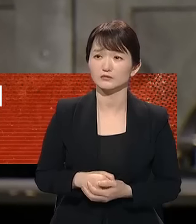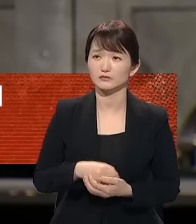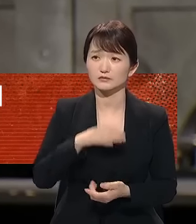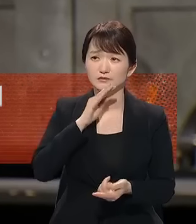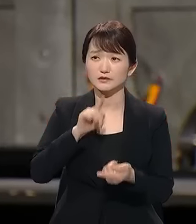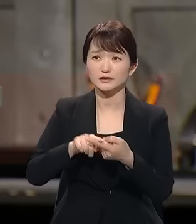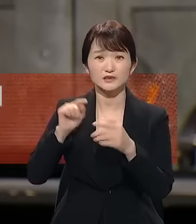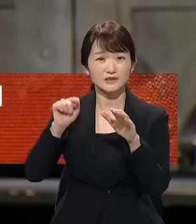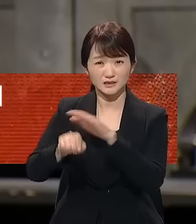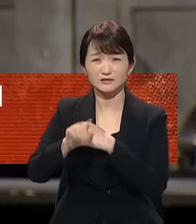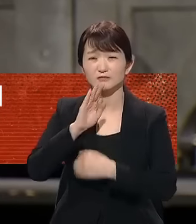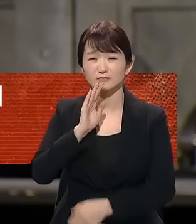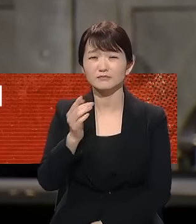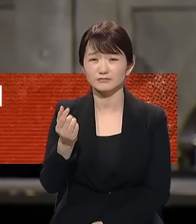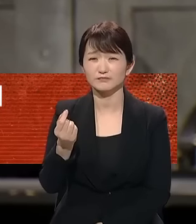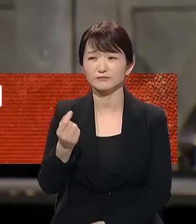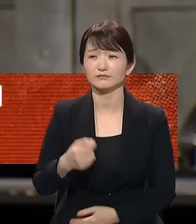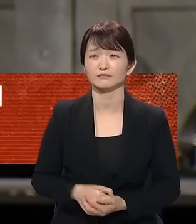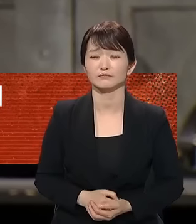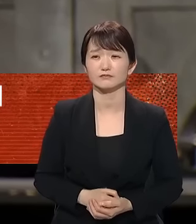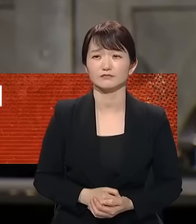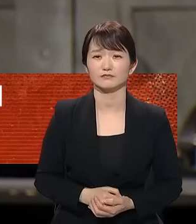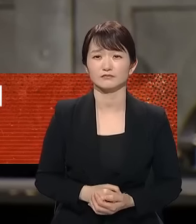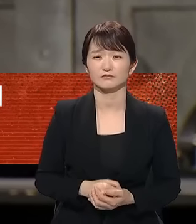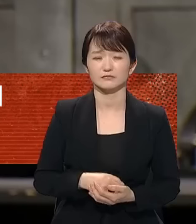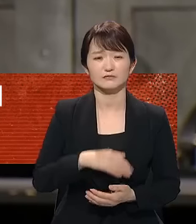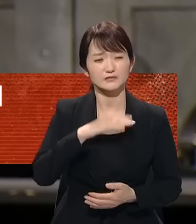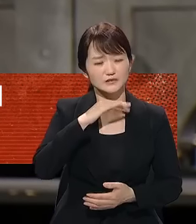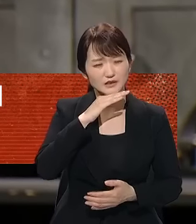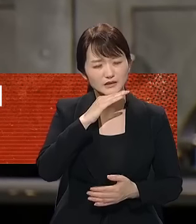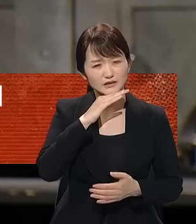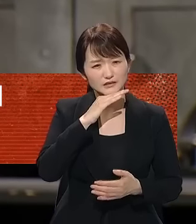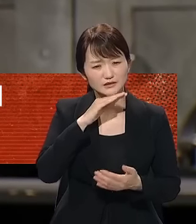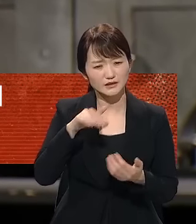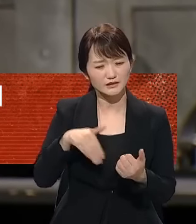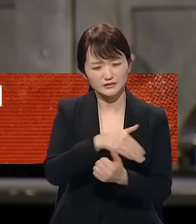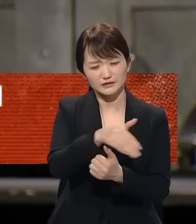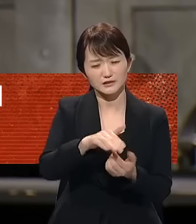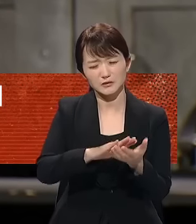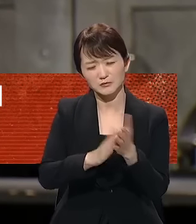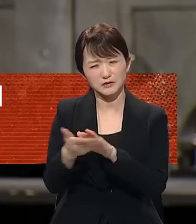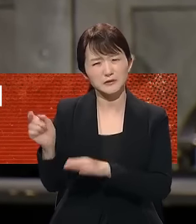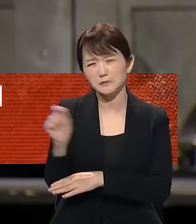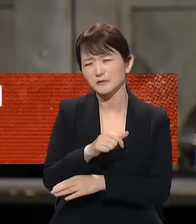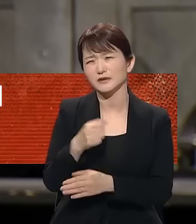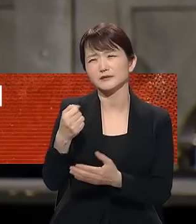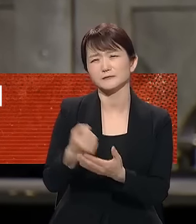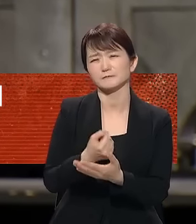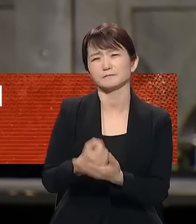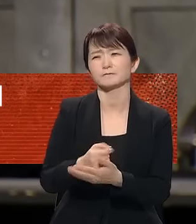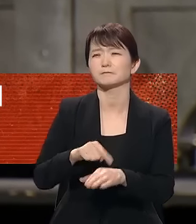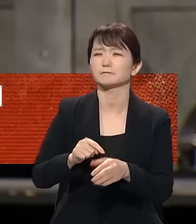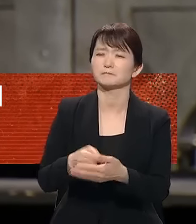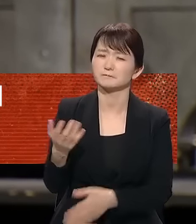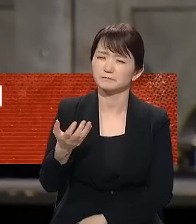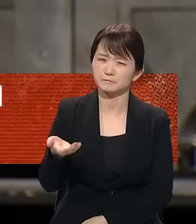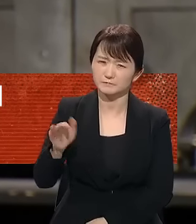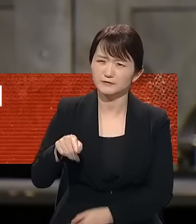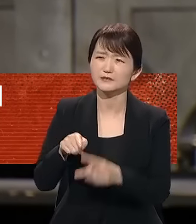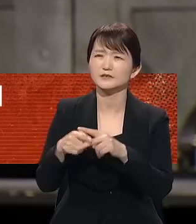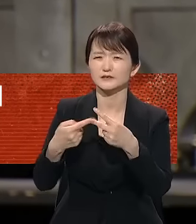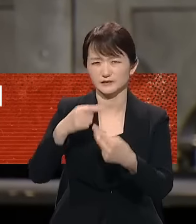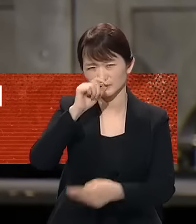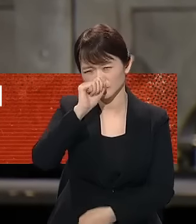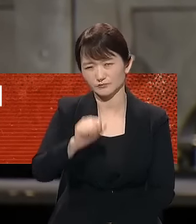가는 게 또 맞았거든요. 그 세대가 너무 빨리 변하다 보니까 이런 서운함이 있는데요. 아 마음은 그러셨겠지만 좀 이해를 해주셨으면